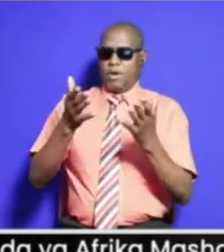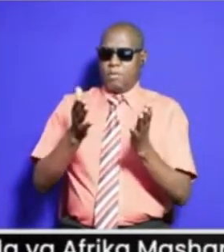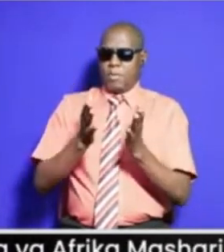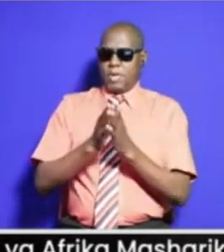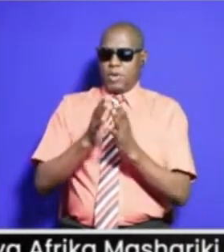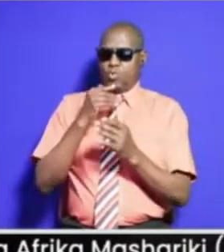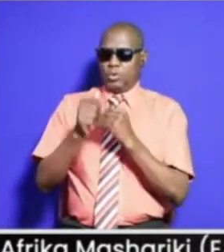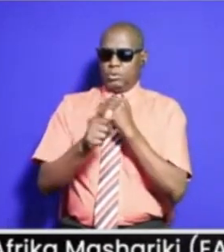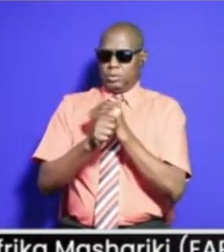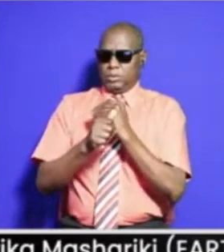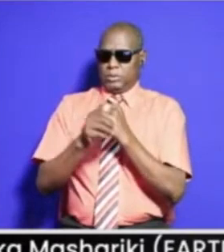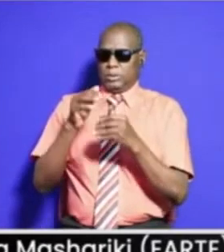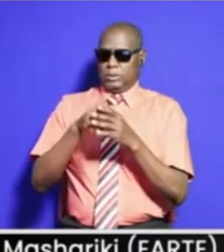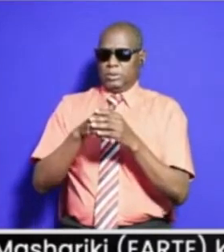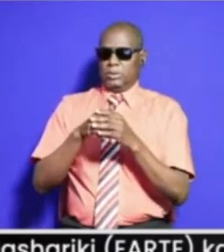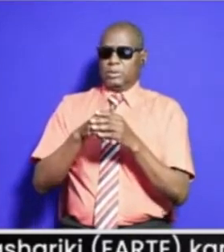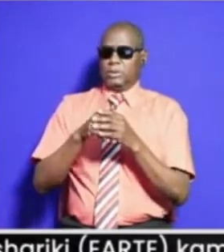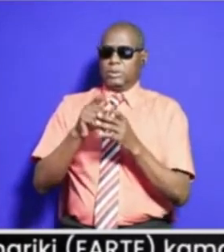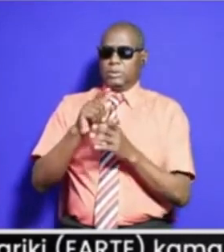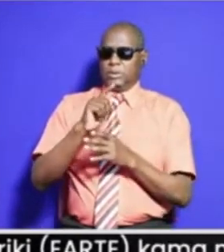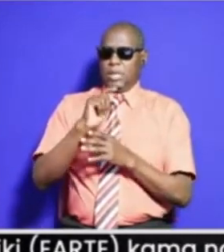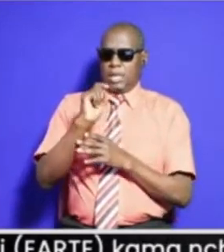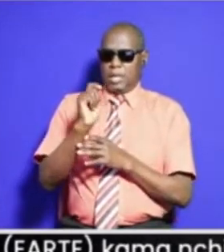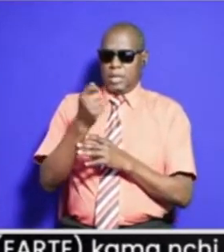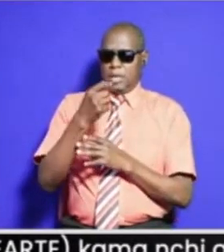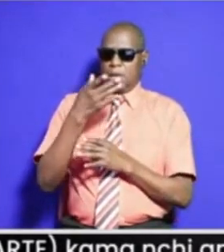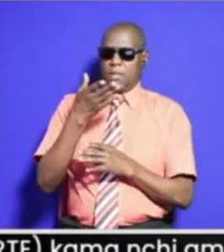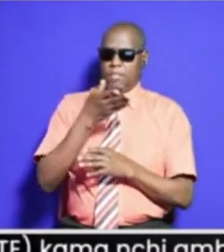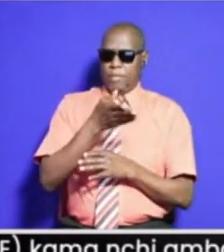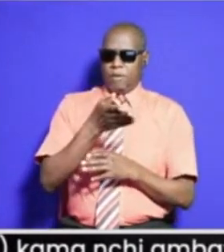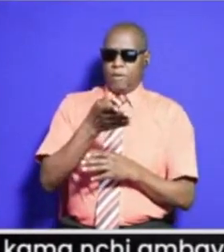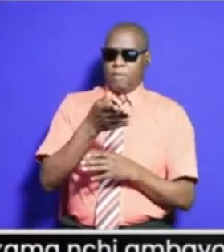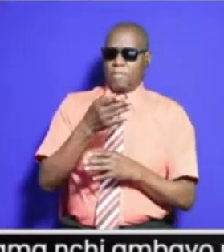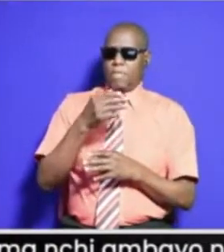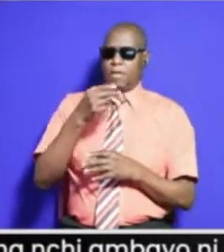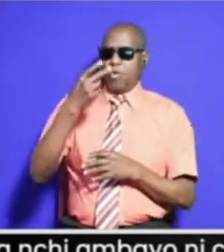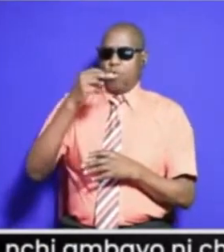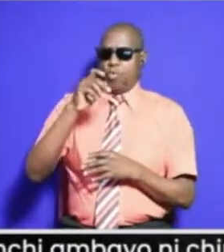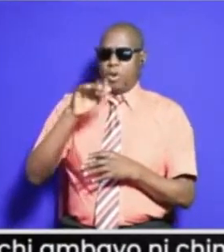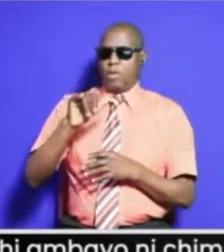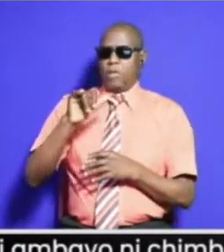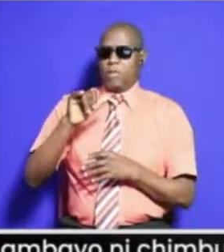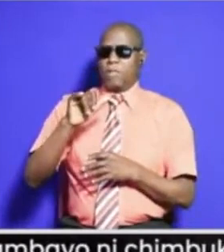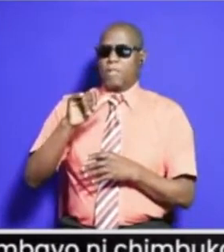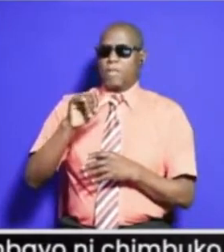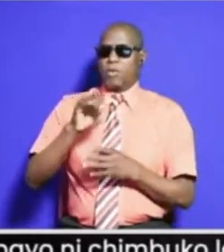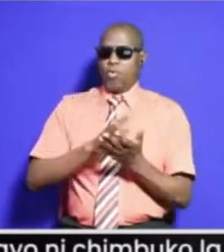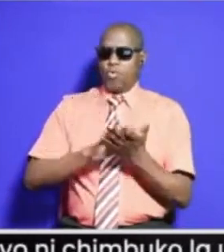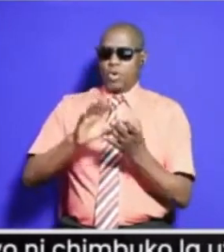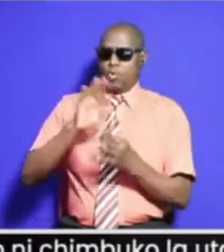nchini. Mwinjilisti maarufu wa televisheni ambaye amekuwa nchini kwa mkutano wa Holy Ghost Fire Encounter ametoa